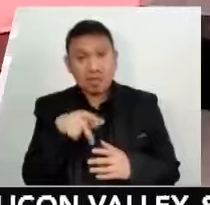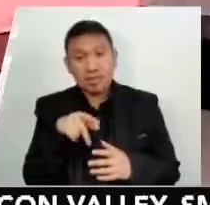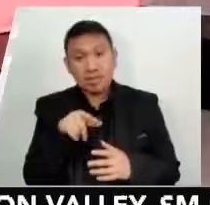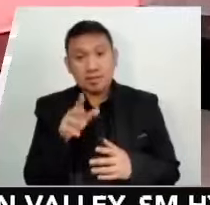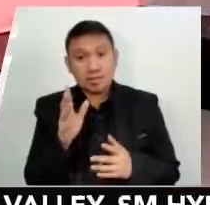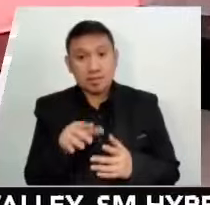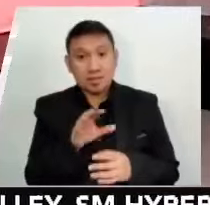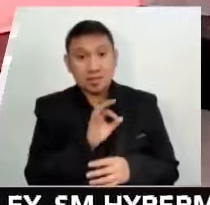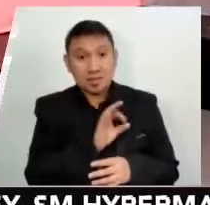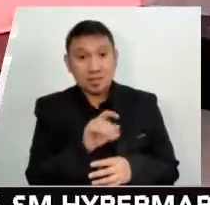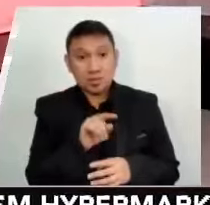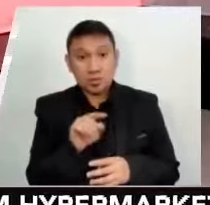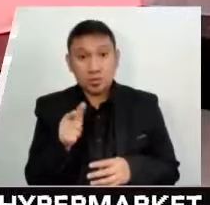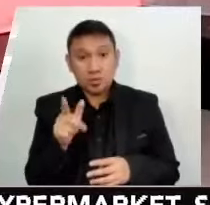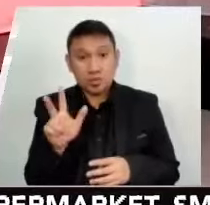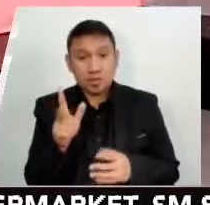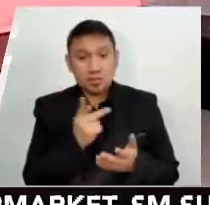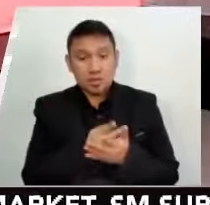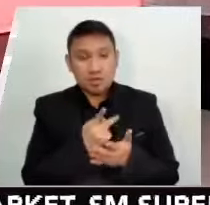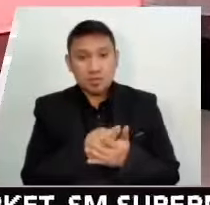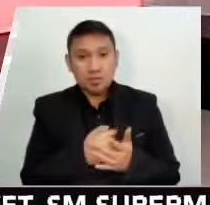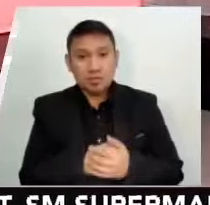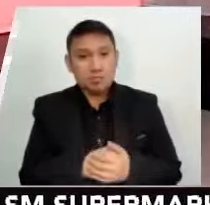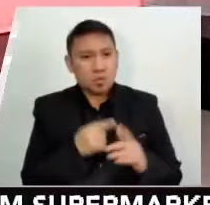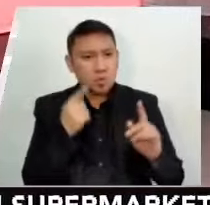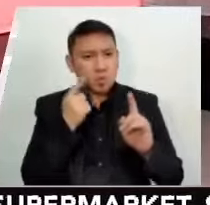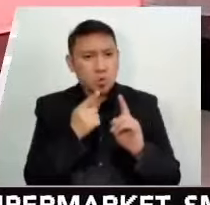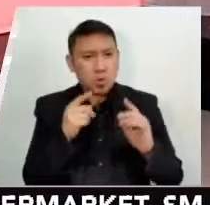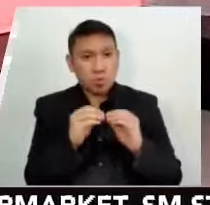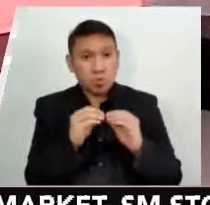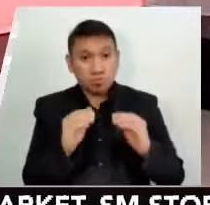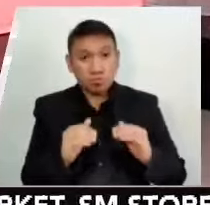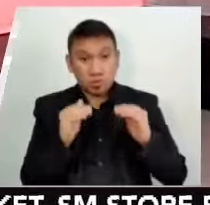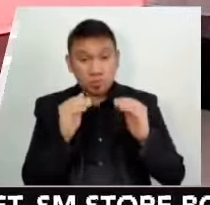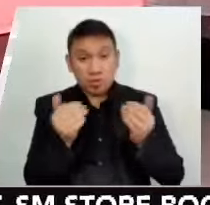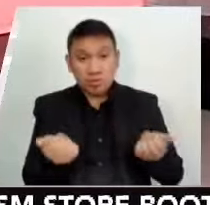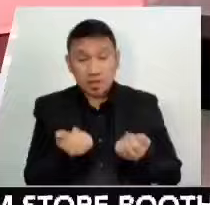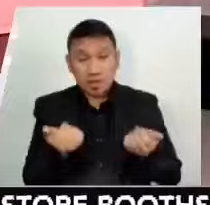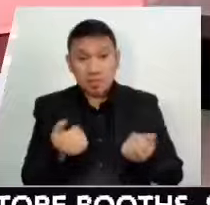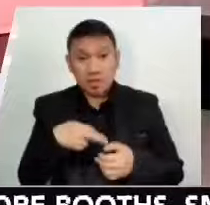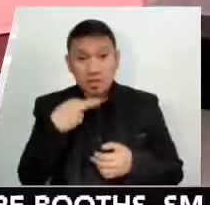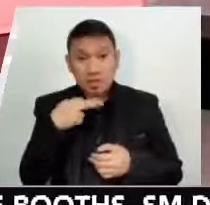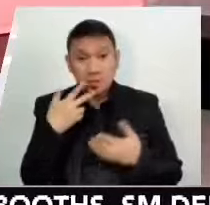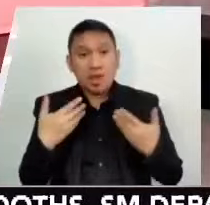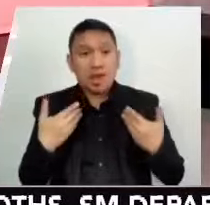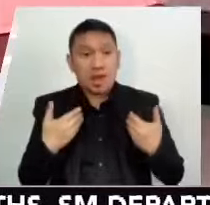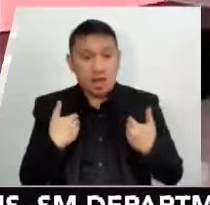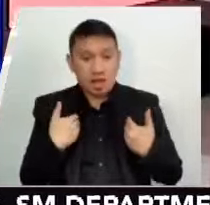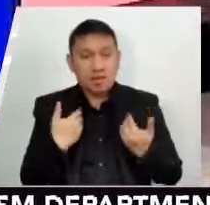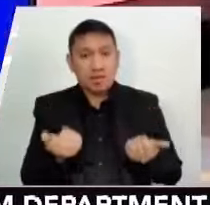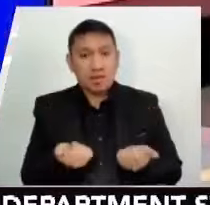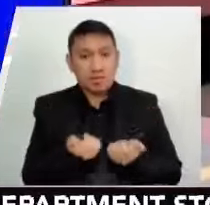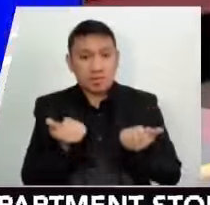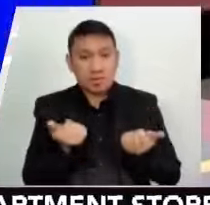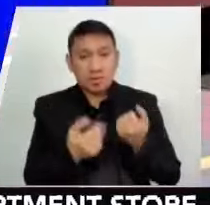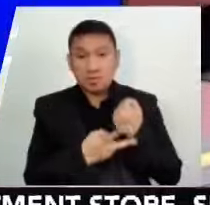hanggang 23 pesos. Layo nitong pataasin ang supply ng bigas para magkaroon ng sapat na buffer stock.